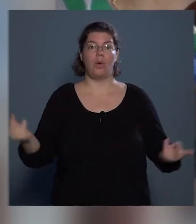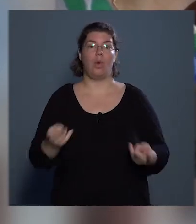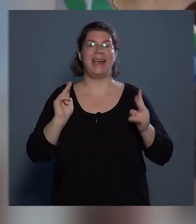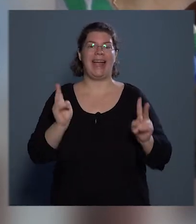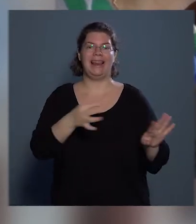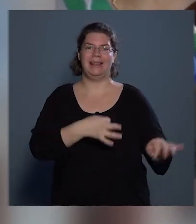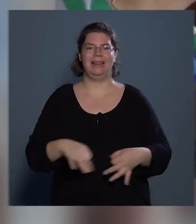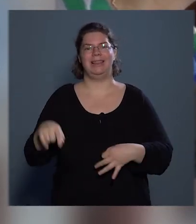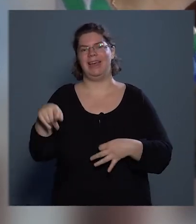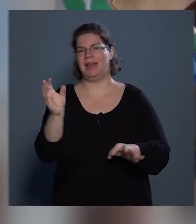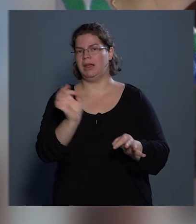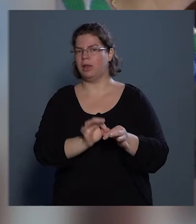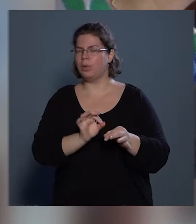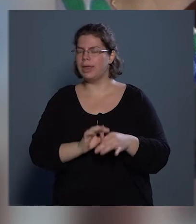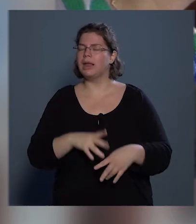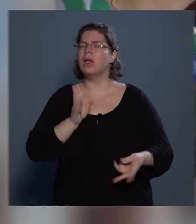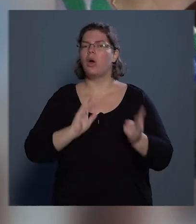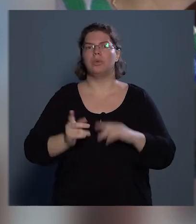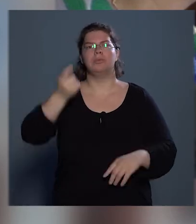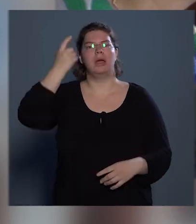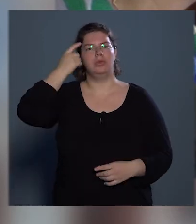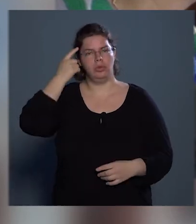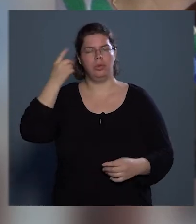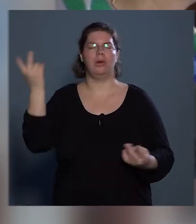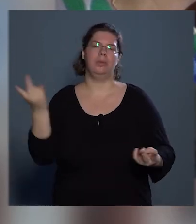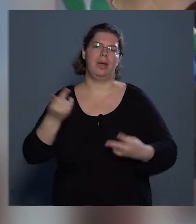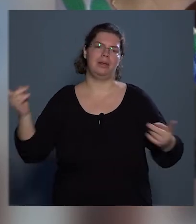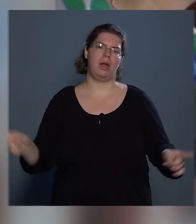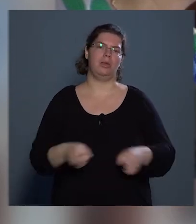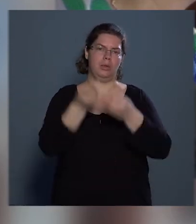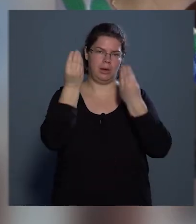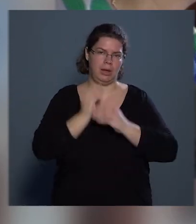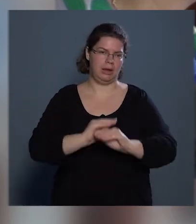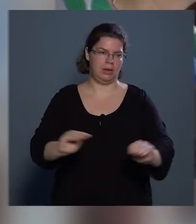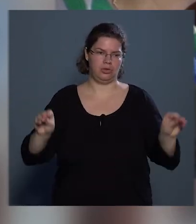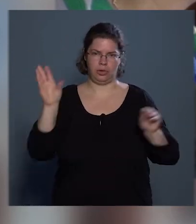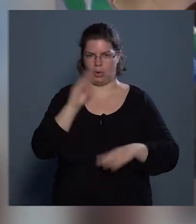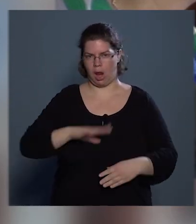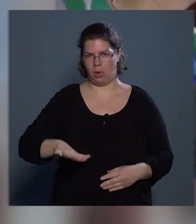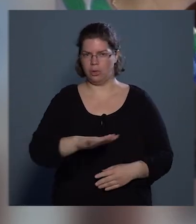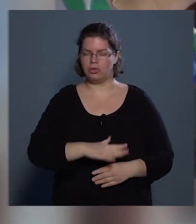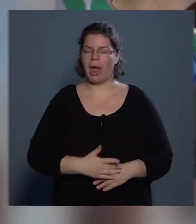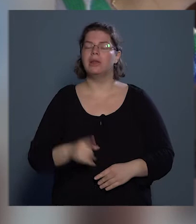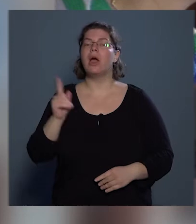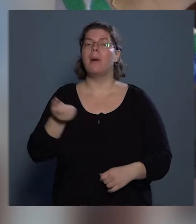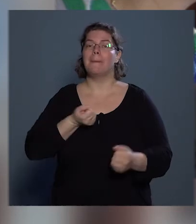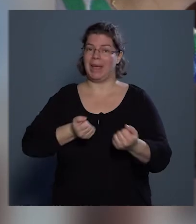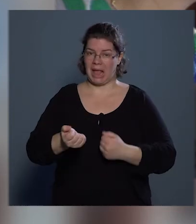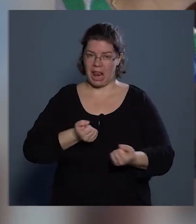az ügyeket. Ezeket amint megtudjuk, akkor természetesen rögtön értesítjük róla a lakosságot. A